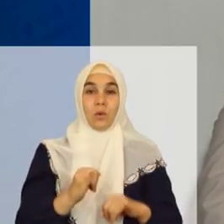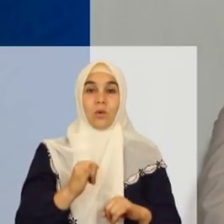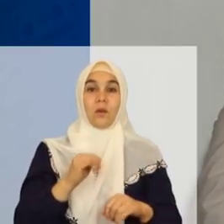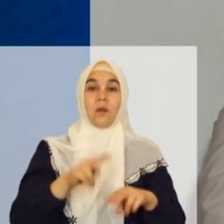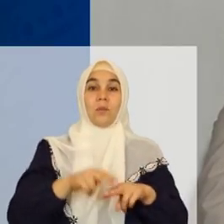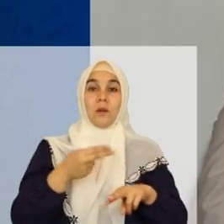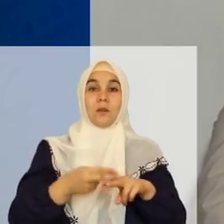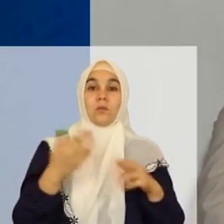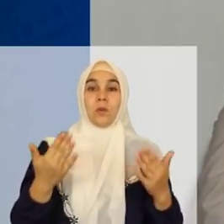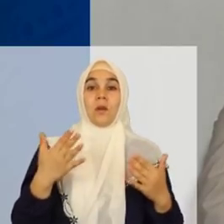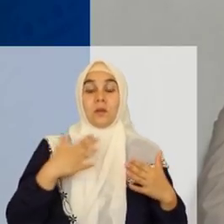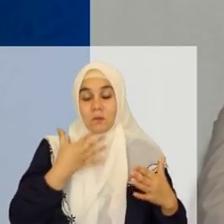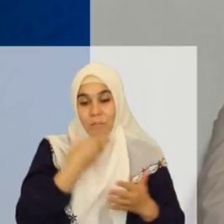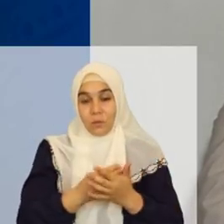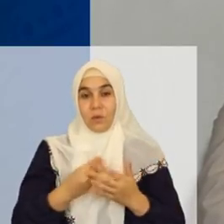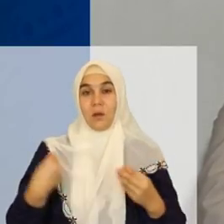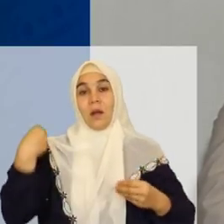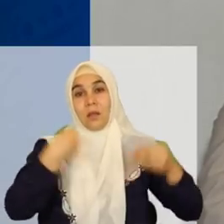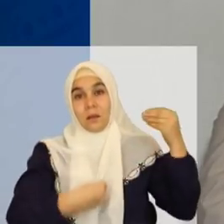Shuning uchun albatta o'zimizni